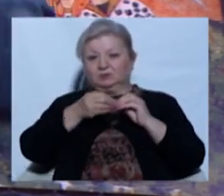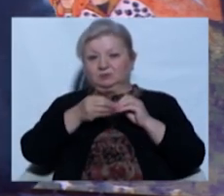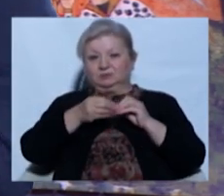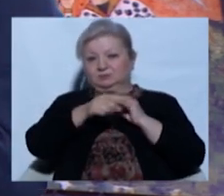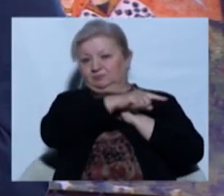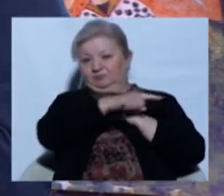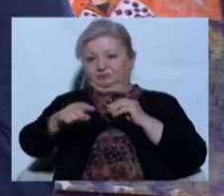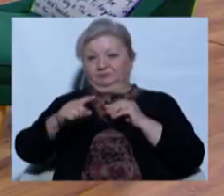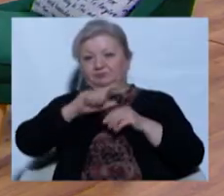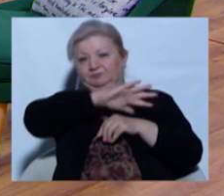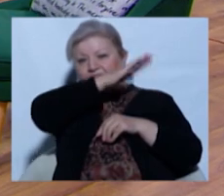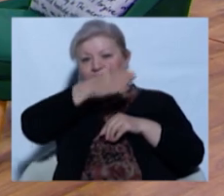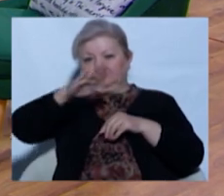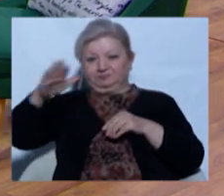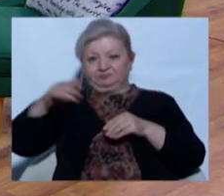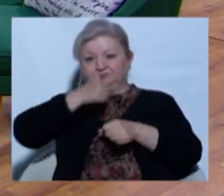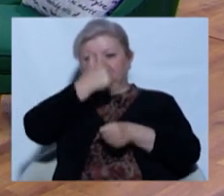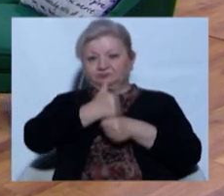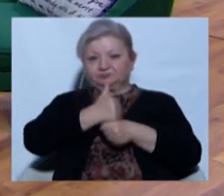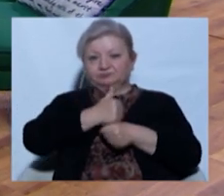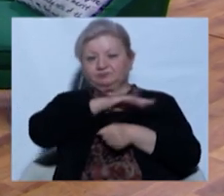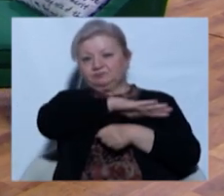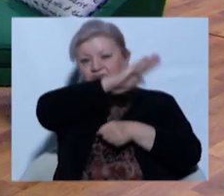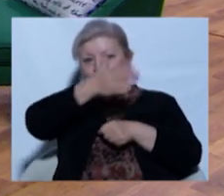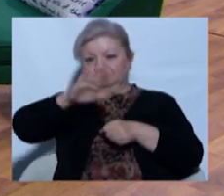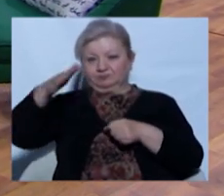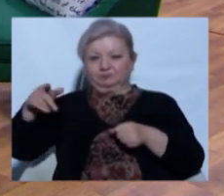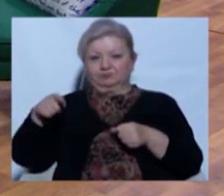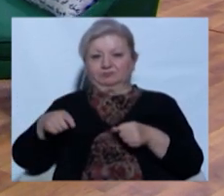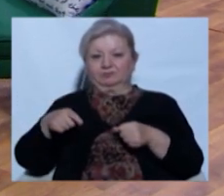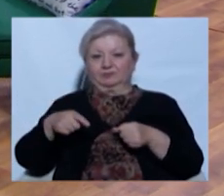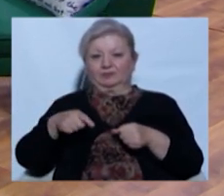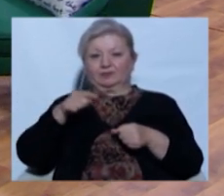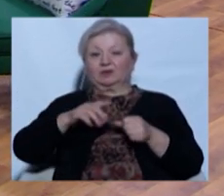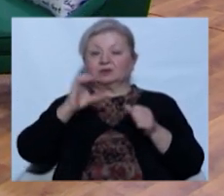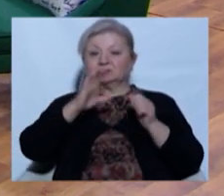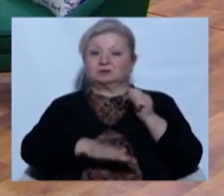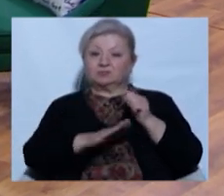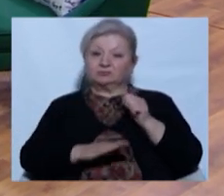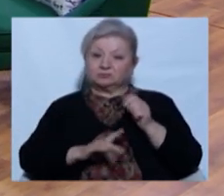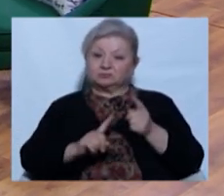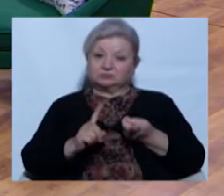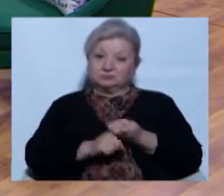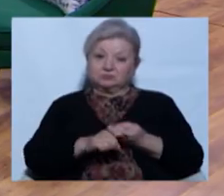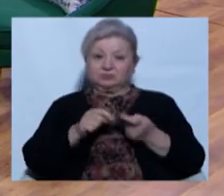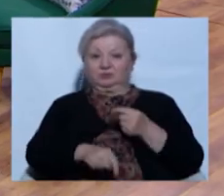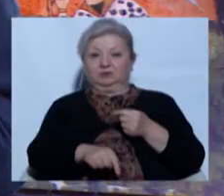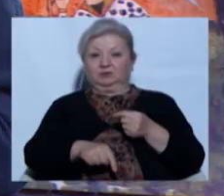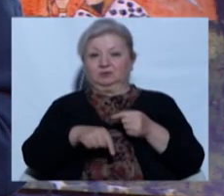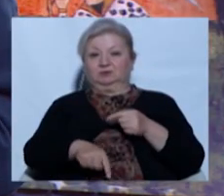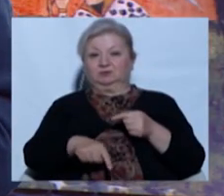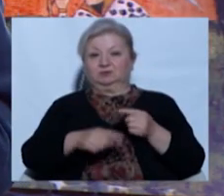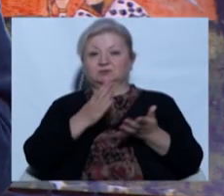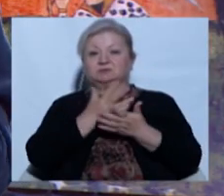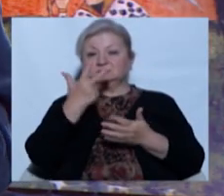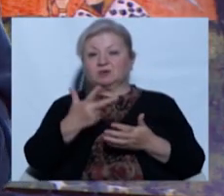მიუყვება კავკასიონის მთავარ ქედს. სამხრეთში რაც შეეხება, მე გითხარით და სამი